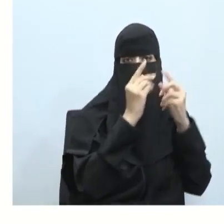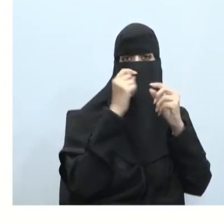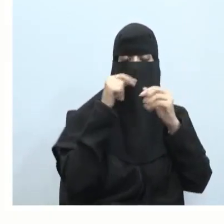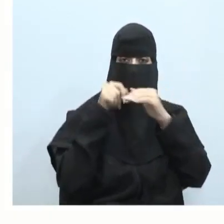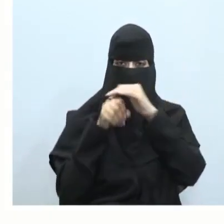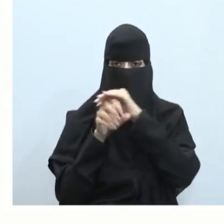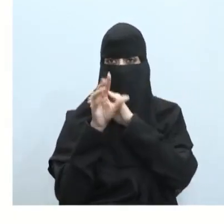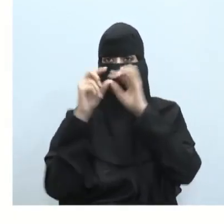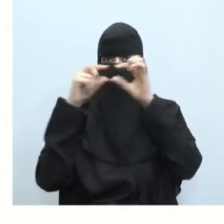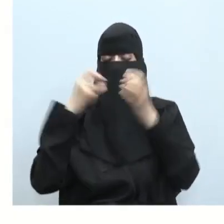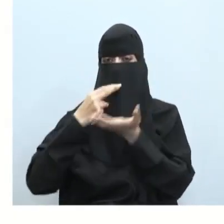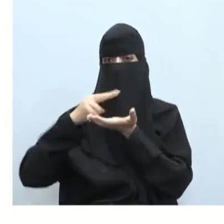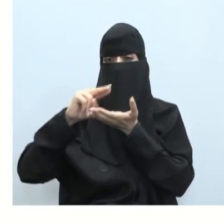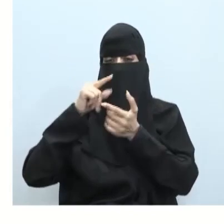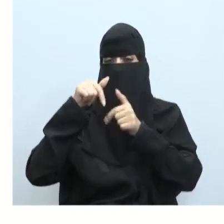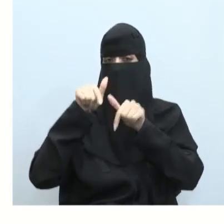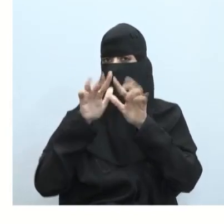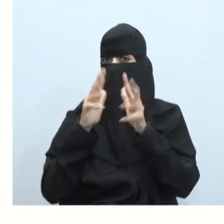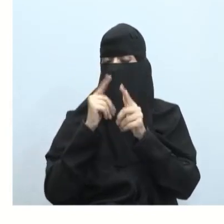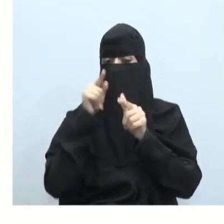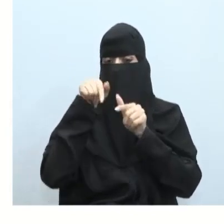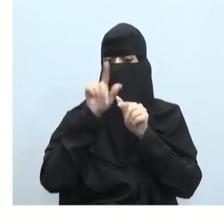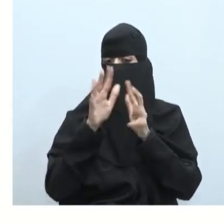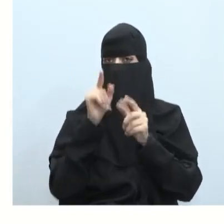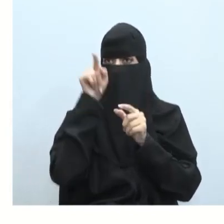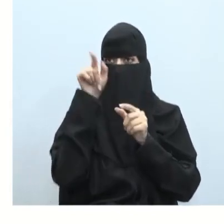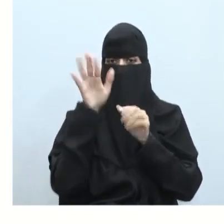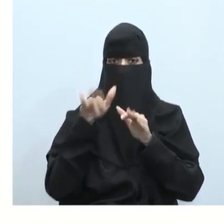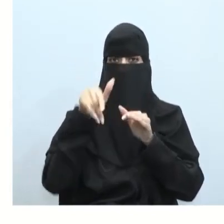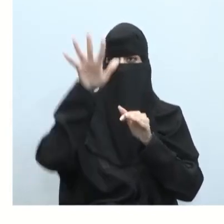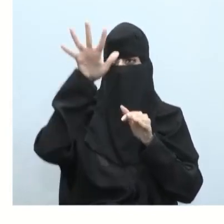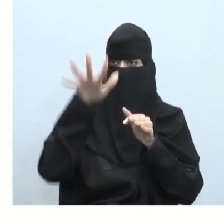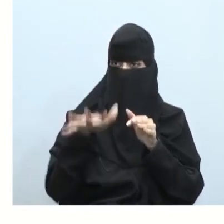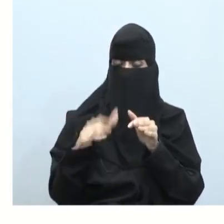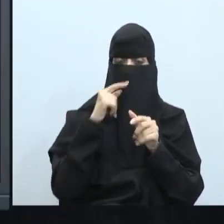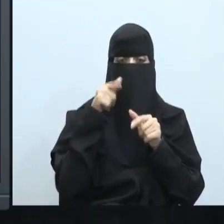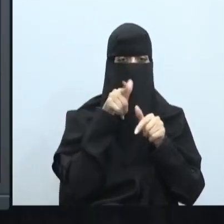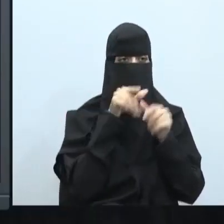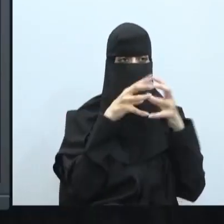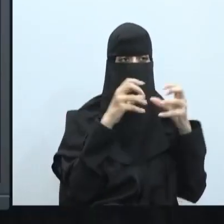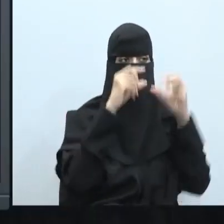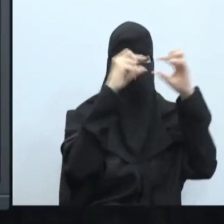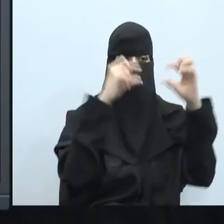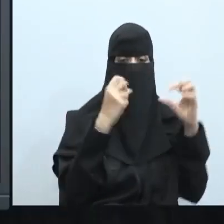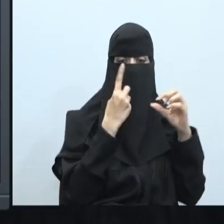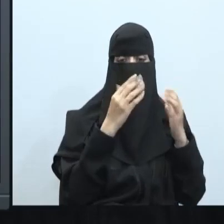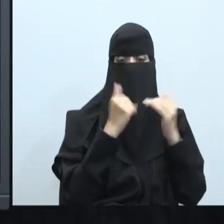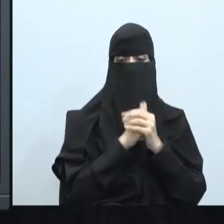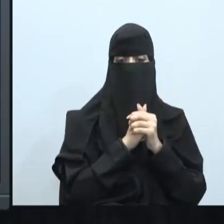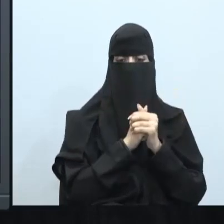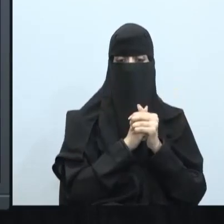نؤكد ان كلاهما يعرض الرسائل سواء المترجم يعرضها جميعا رسائل الاخطاء او المفسر في كل سطر يعرضها